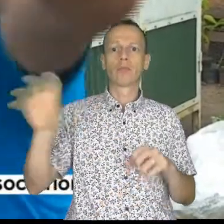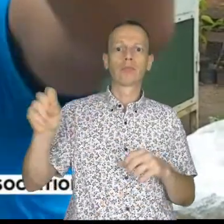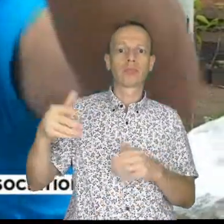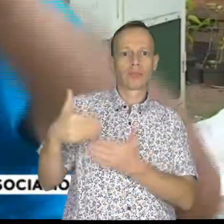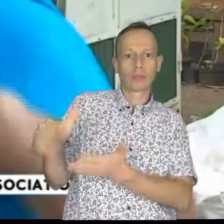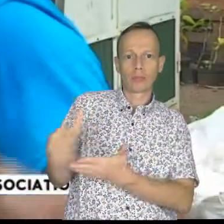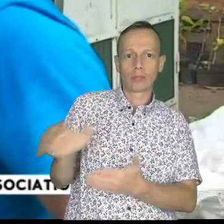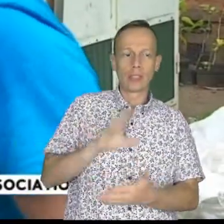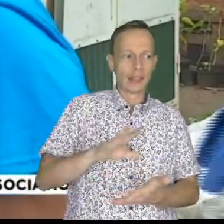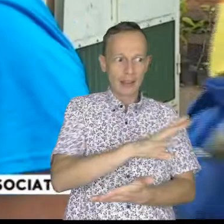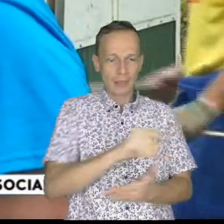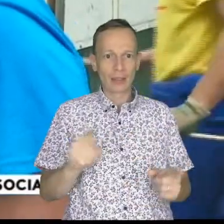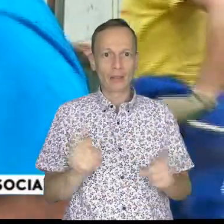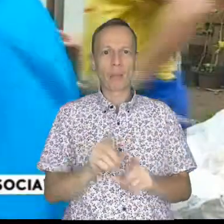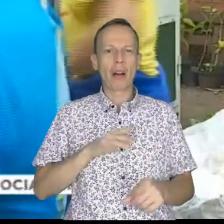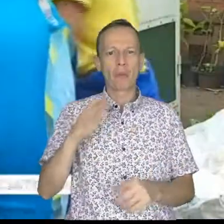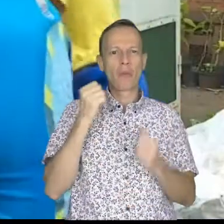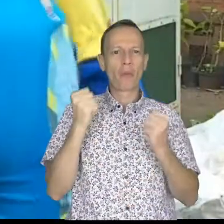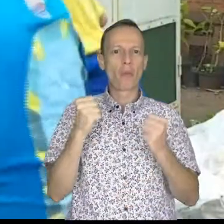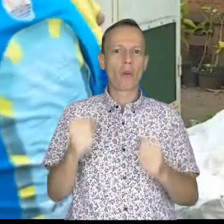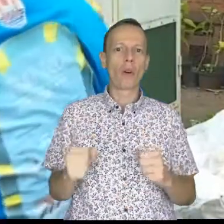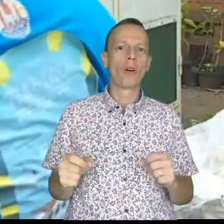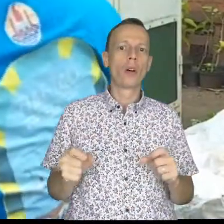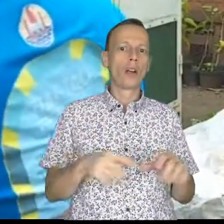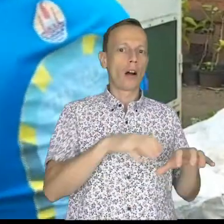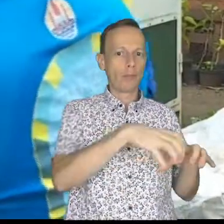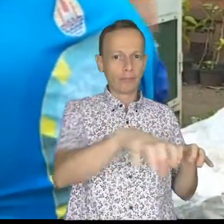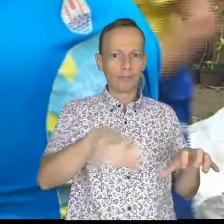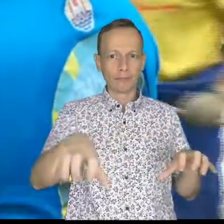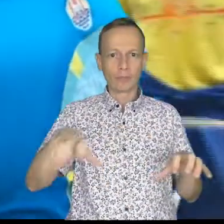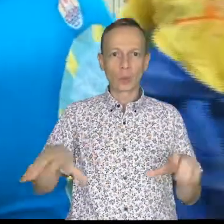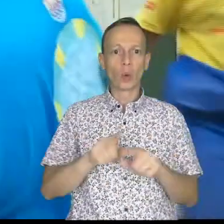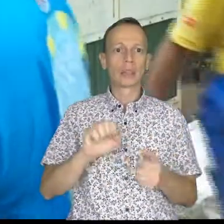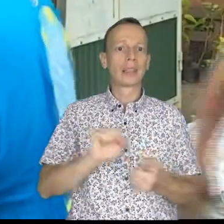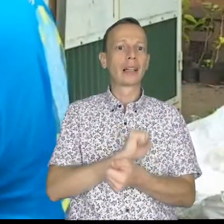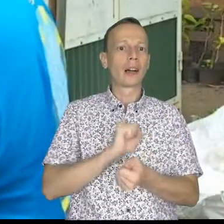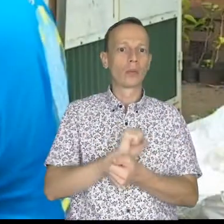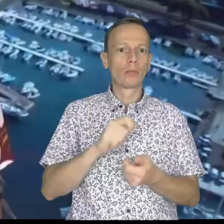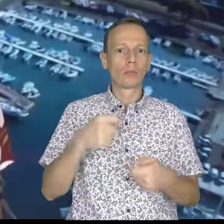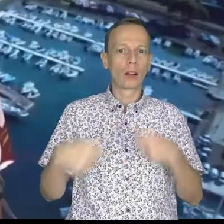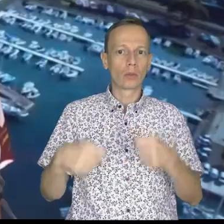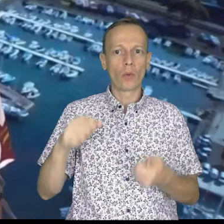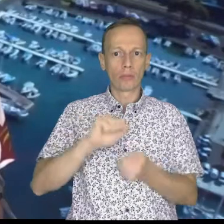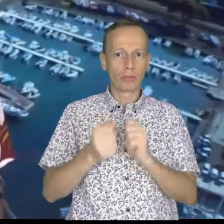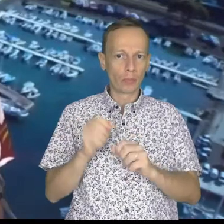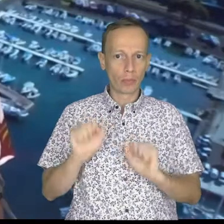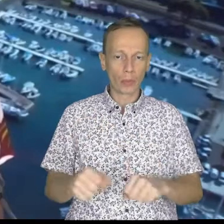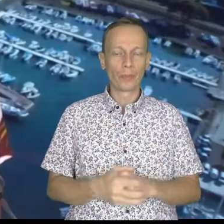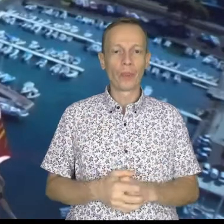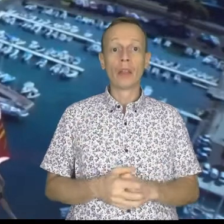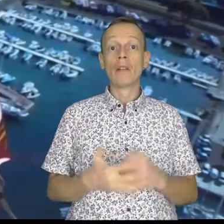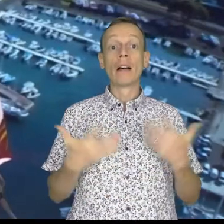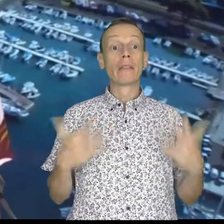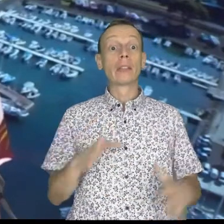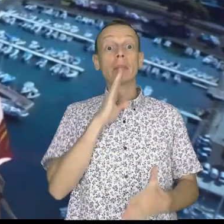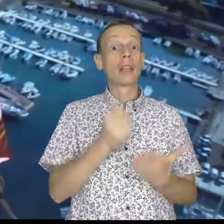loin. Hein. C'est normal, hein, avec les odeurs. Les cartons de journaux, c'est ce que les enfants ont en train de faire. Voilà, c'est la fin de ce